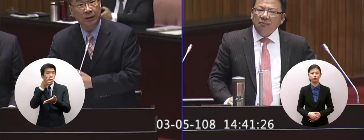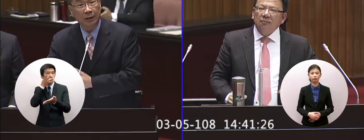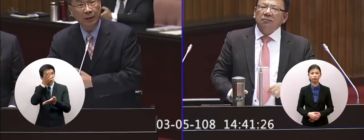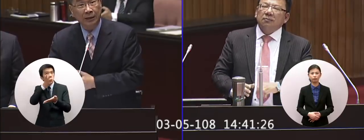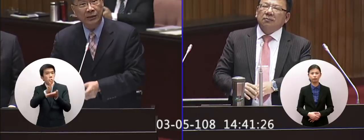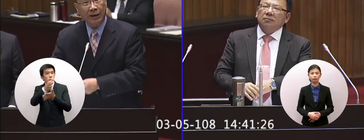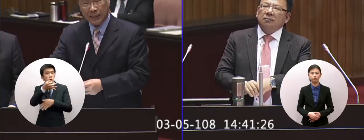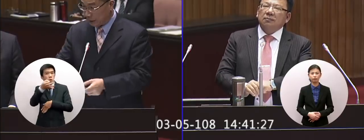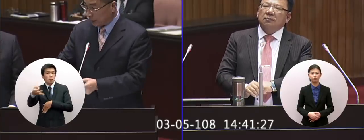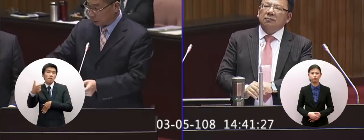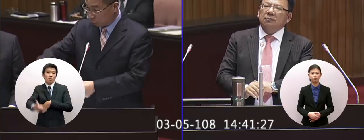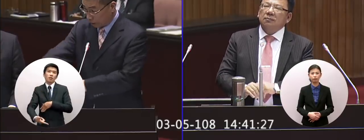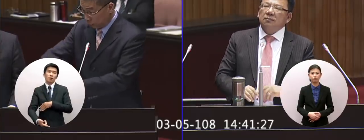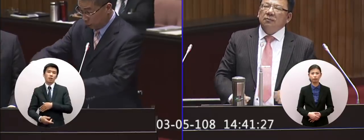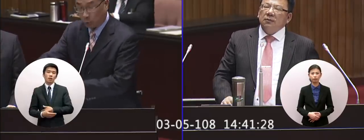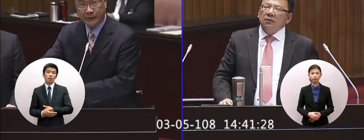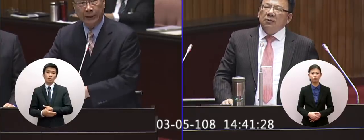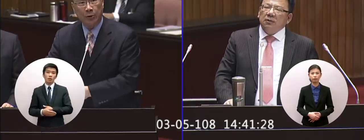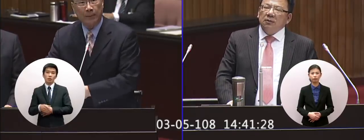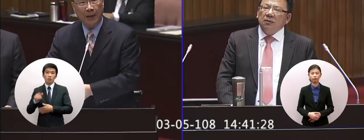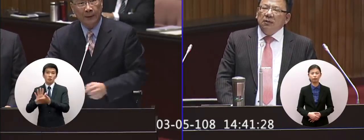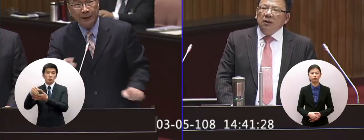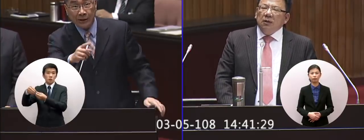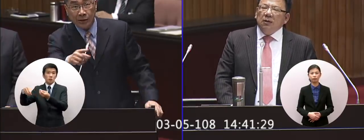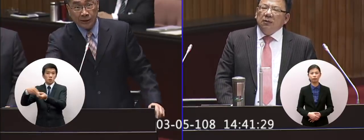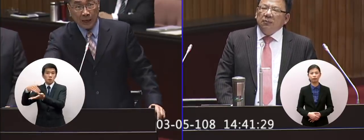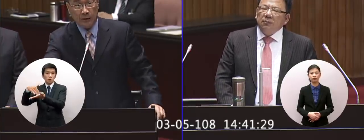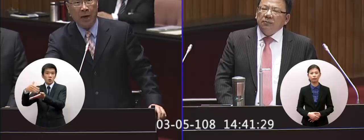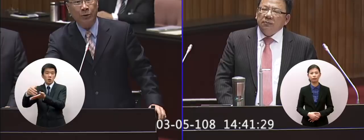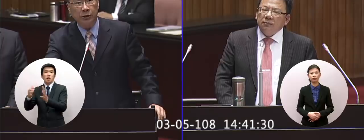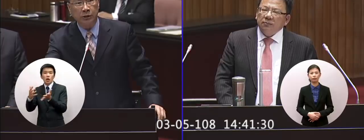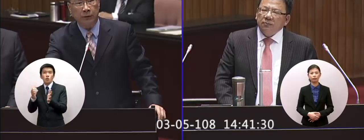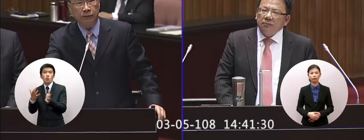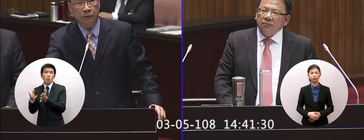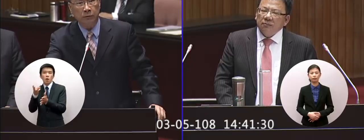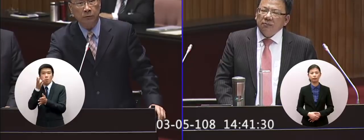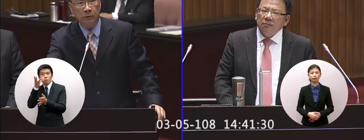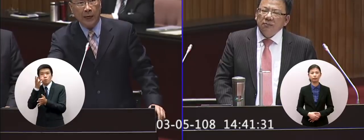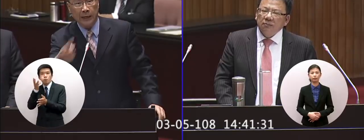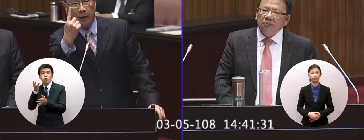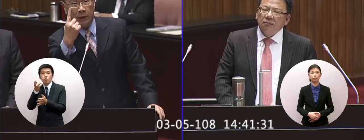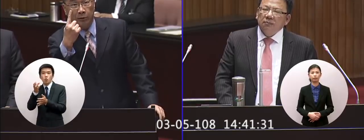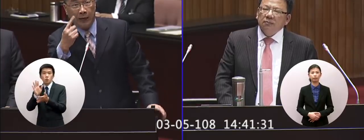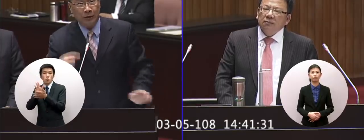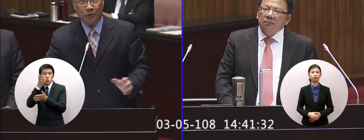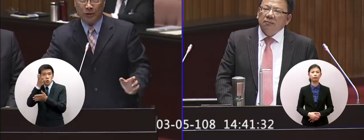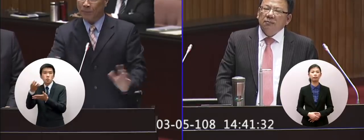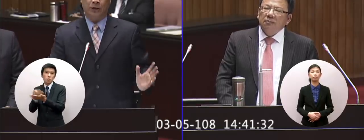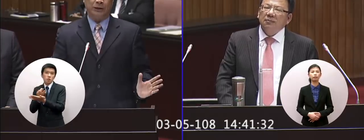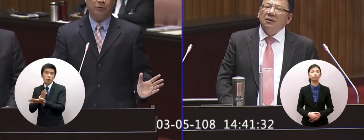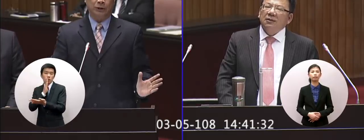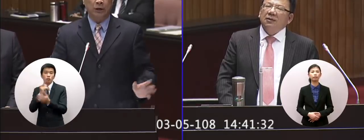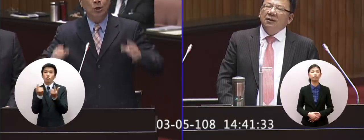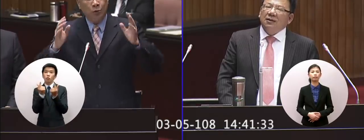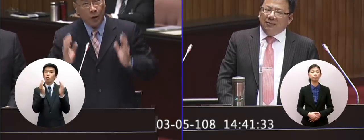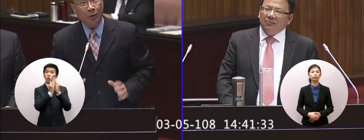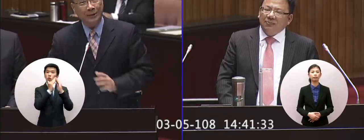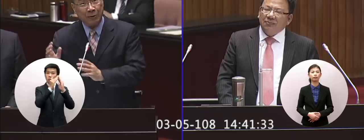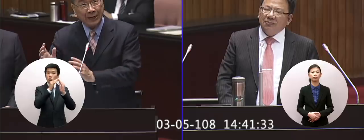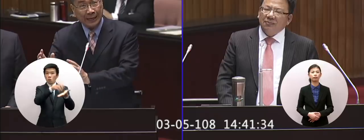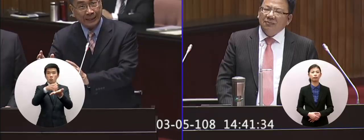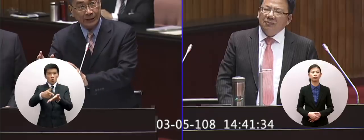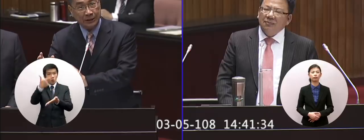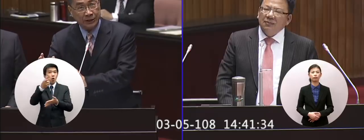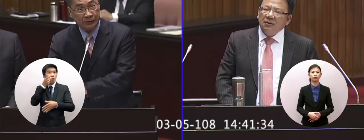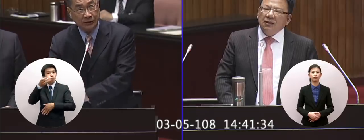给钱。那4个月给钱，他的周转金都多3个月嘛。但是像桃园市政府，他1个月就给了，所以就没有这个问题。所以